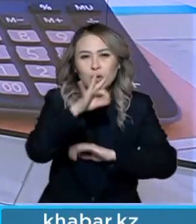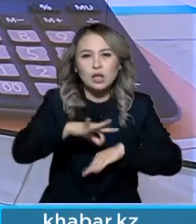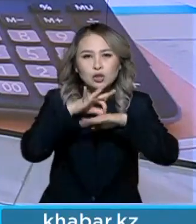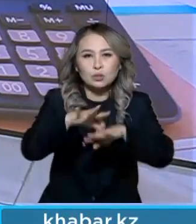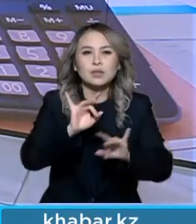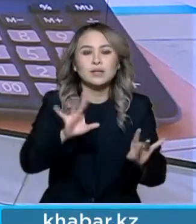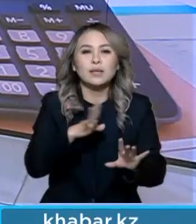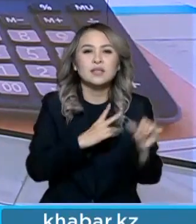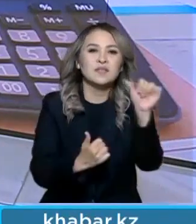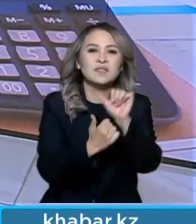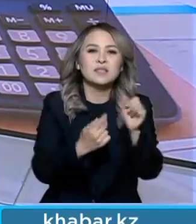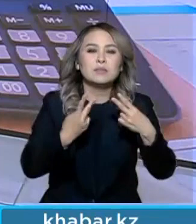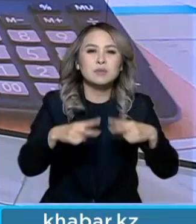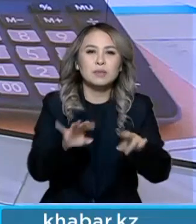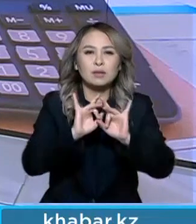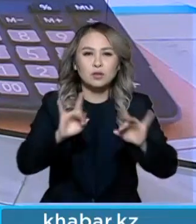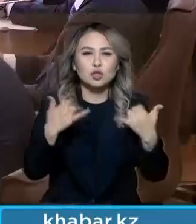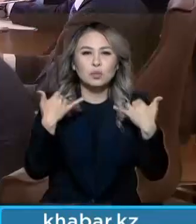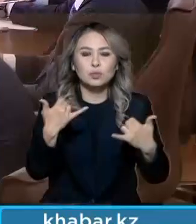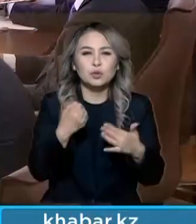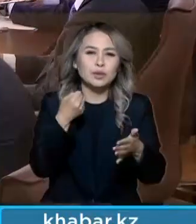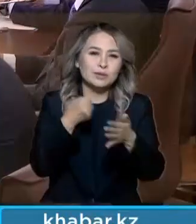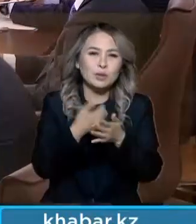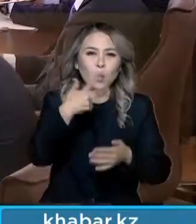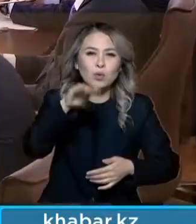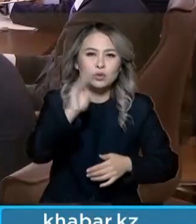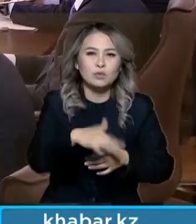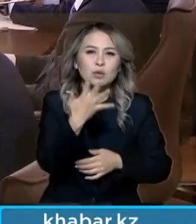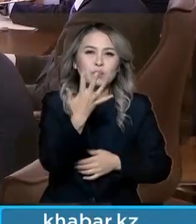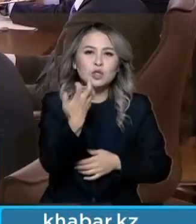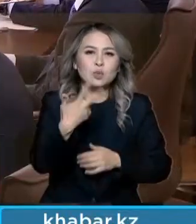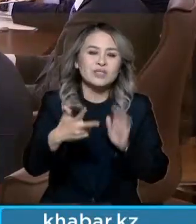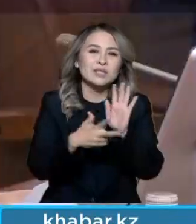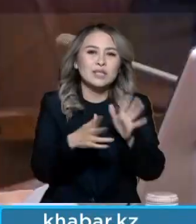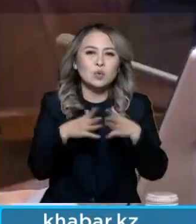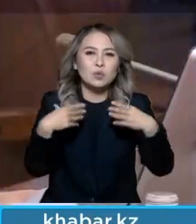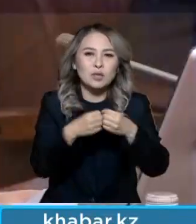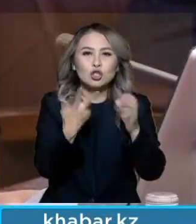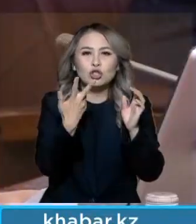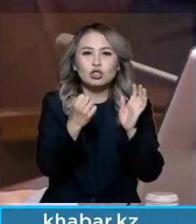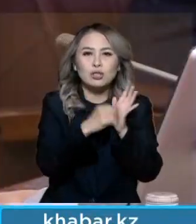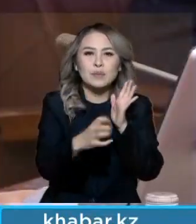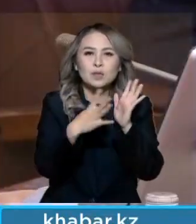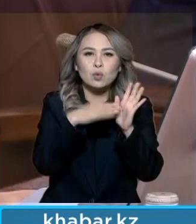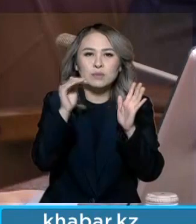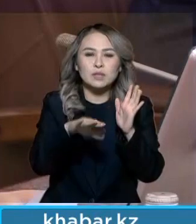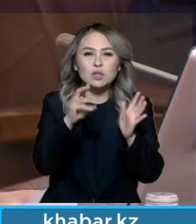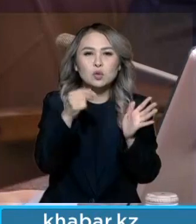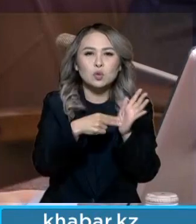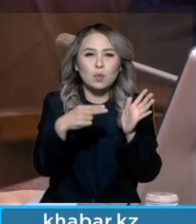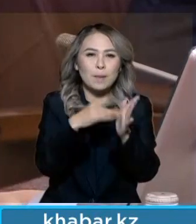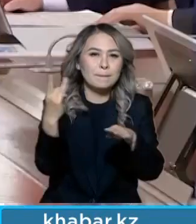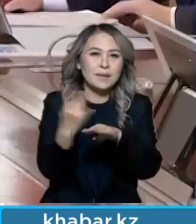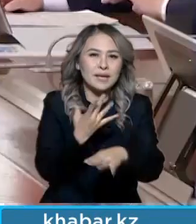өтеу қалай жүріп жатқанын айтты. Вице-премьердің мәліметінше бүгінге дейін 30538 отбасы 369000